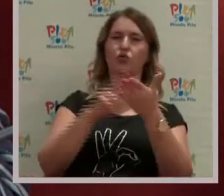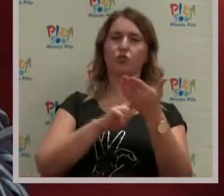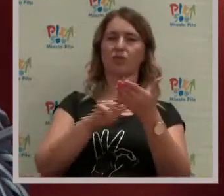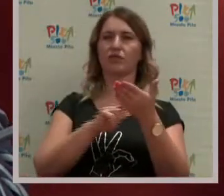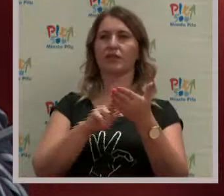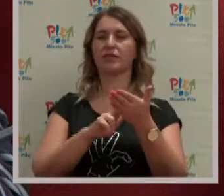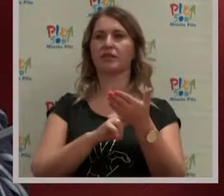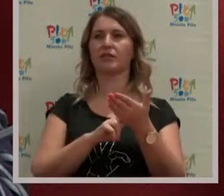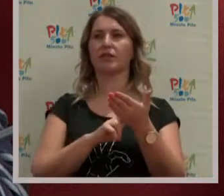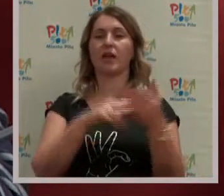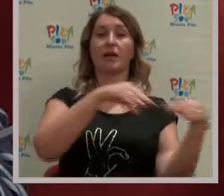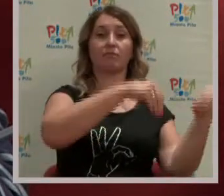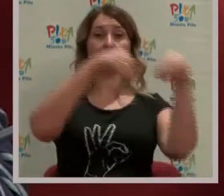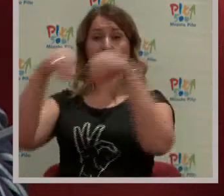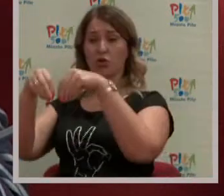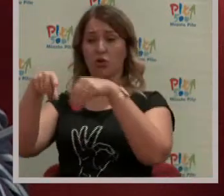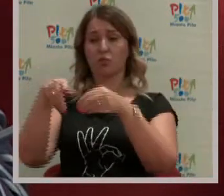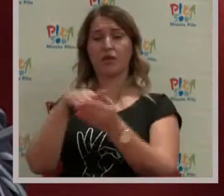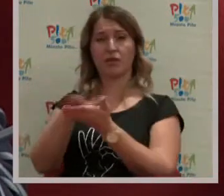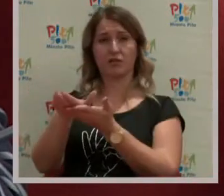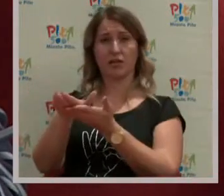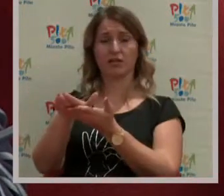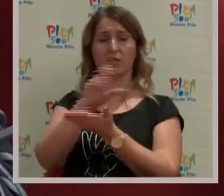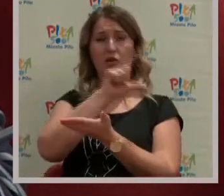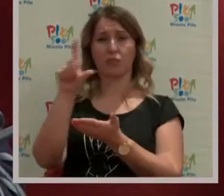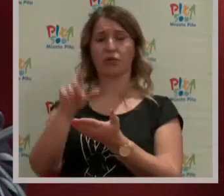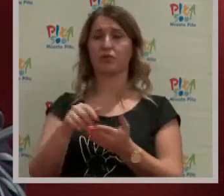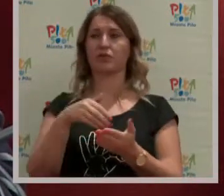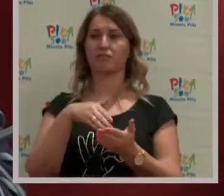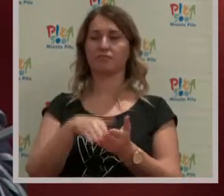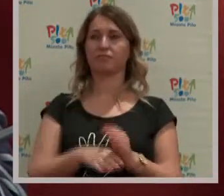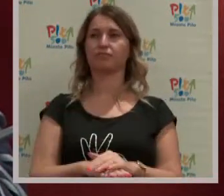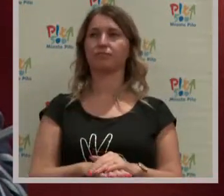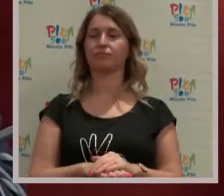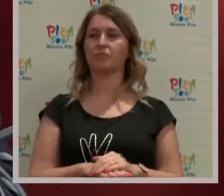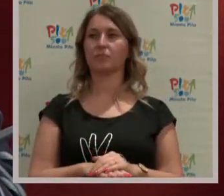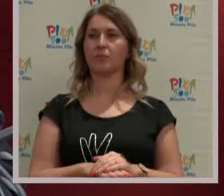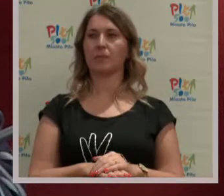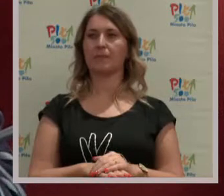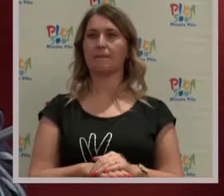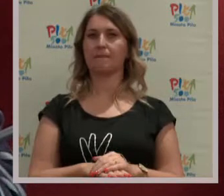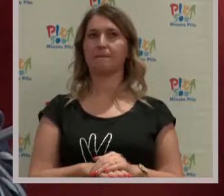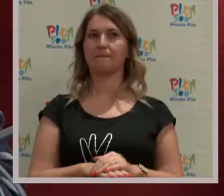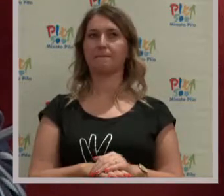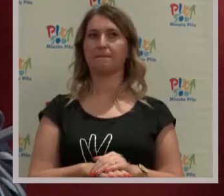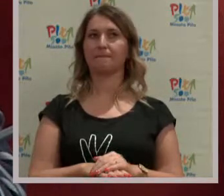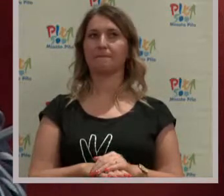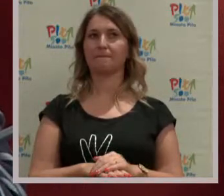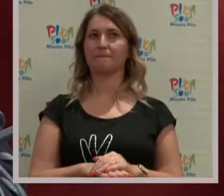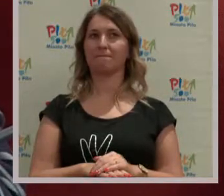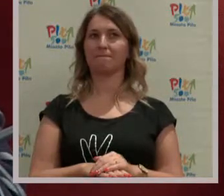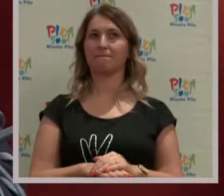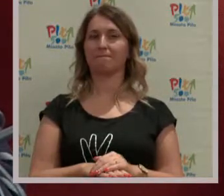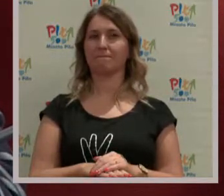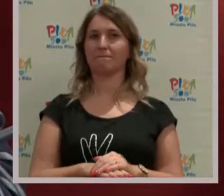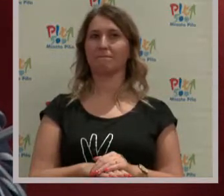przedsięwzięcia został przesunięty oczywiście nie ma żadnego zagrożenia jeżeli chodzi o realizację tego zadania natomiast jeżeli